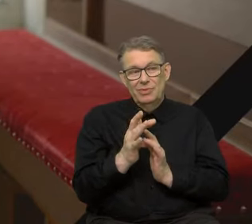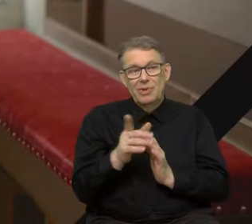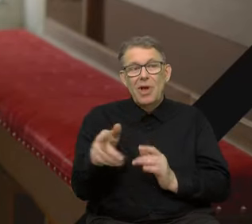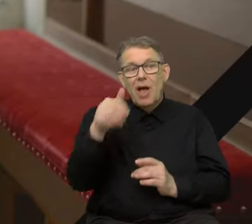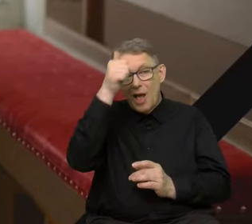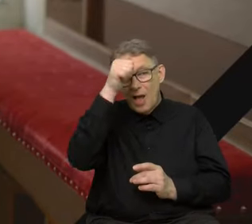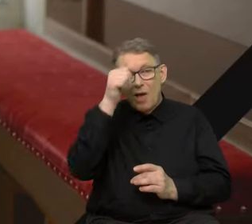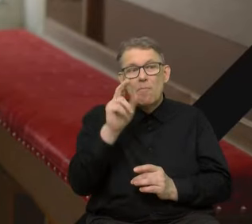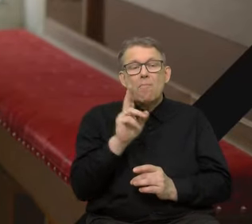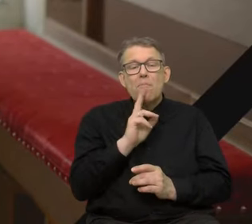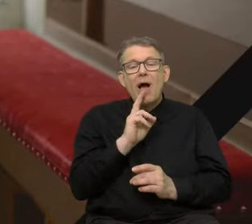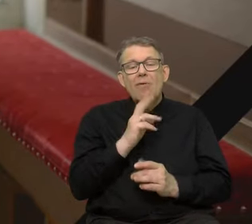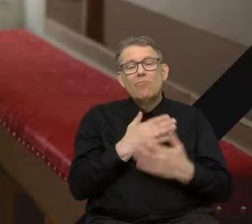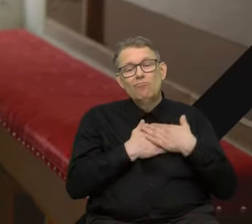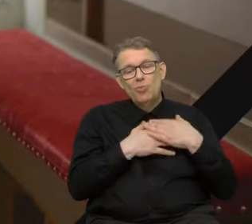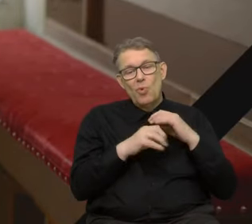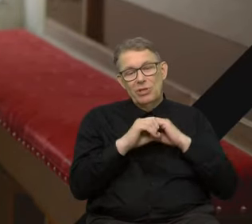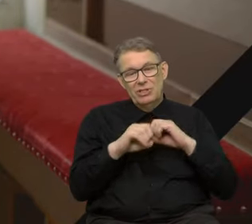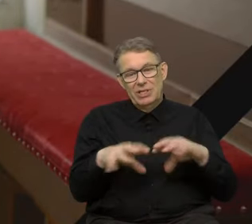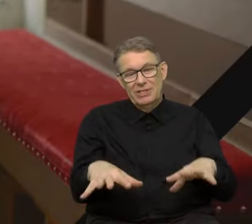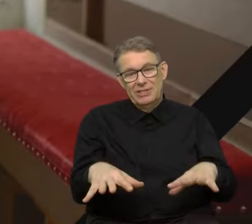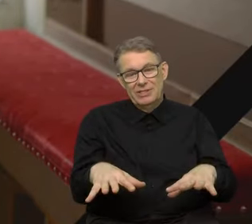nazwana Matką Miłosierdzia.